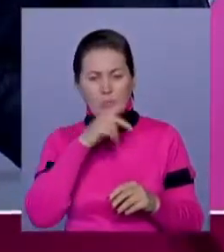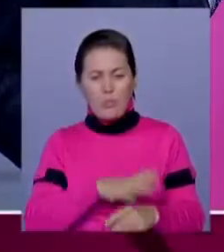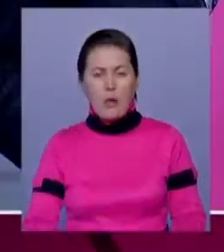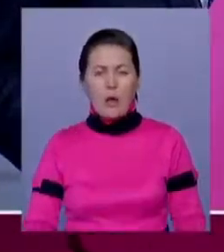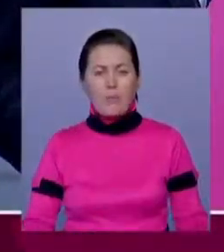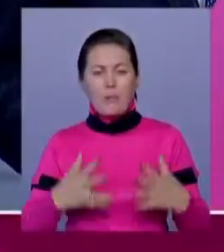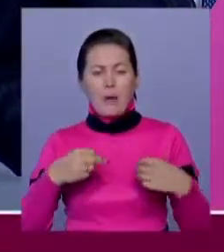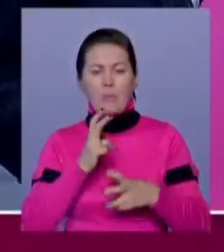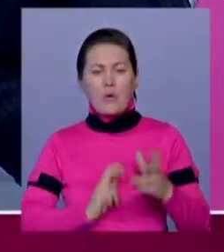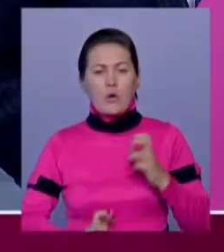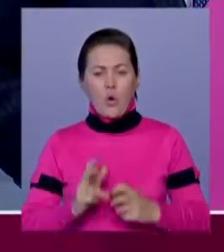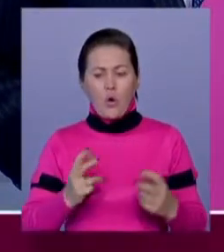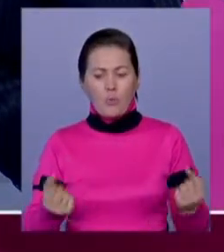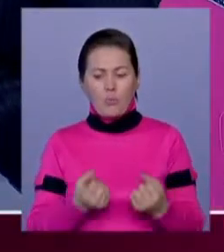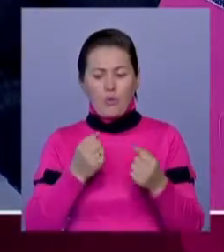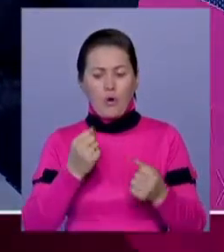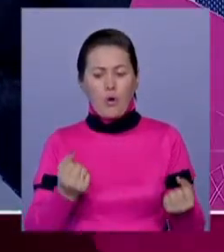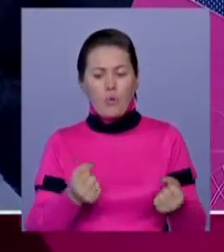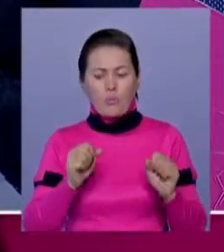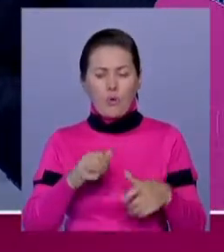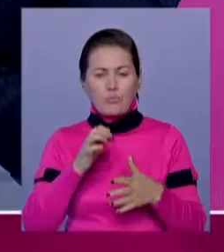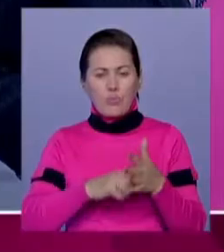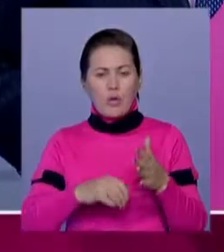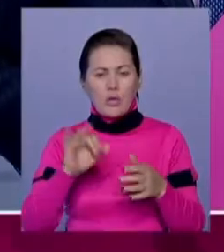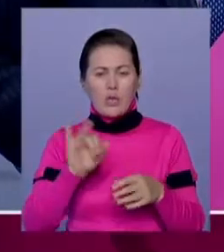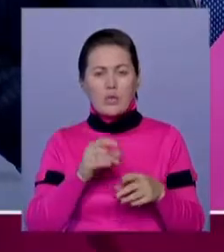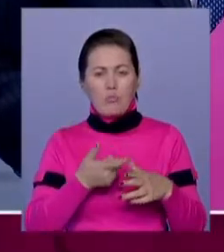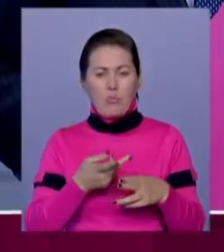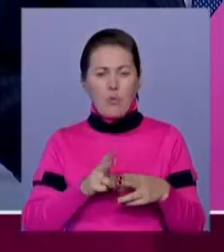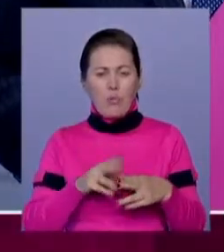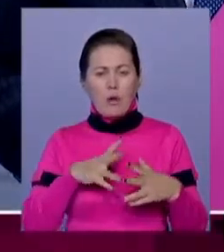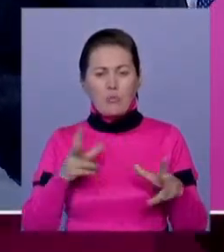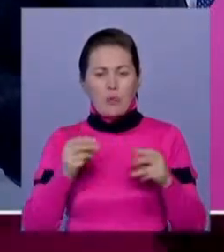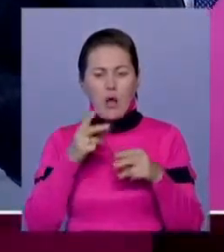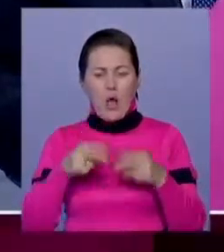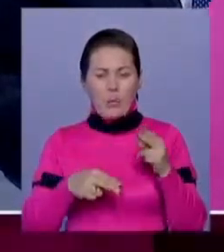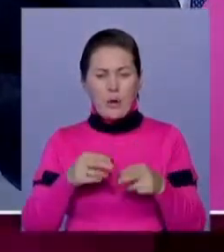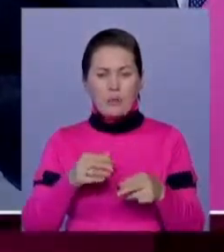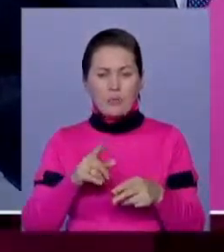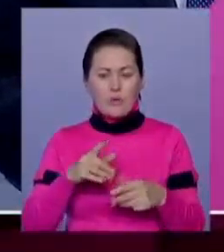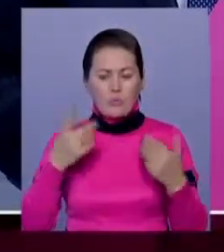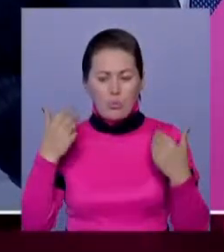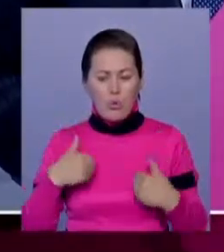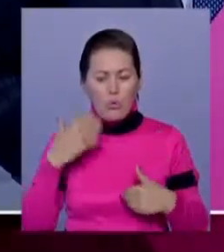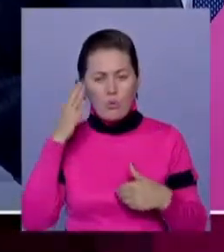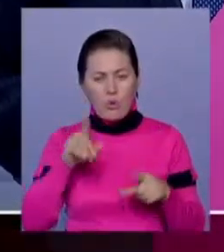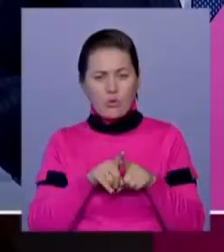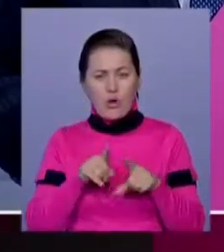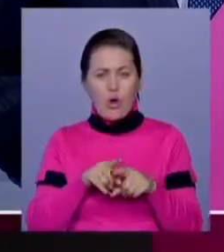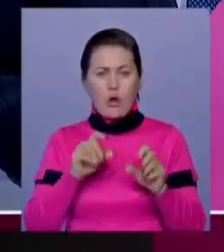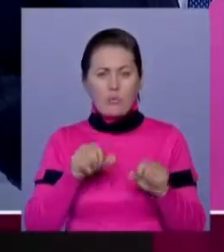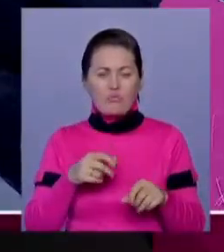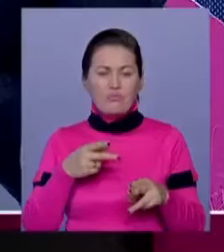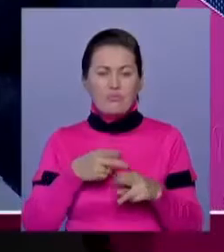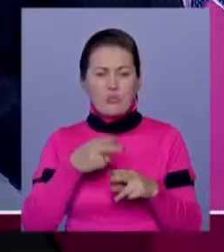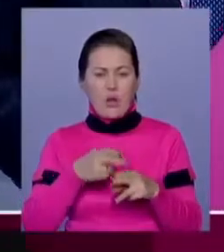отбасы институттары қолдауы мүмкін. Бірақ не үшін? Шындап келгенде сәтсіз операция бойжеткені бүкіл болашағына балта шабуы мүмкін